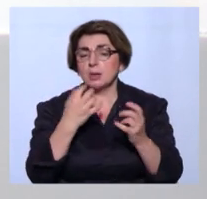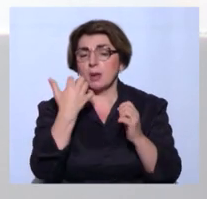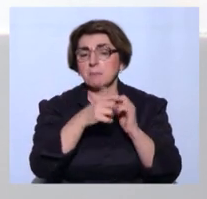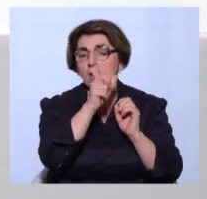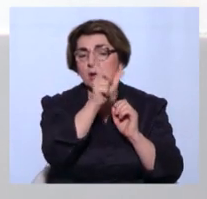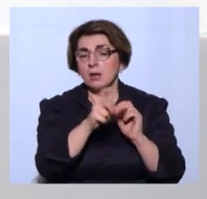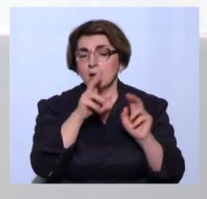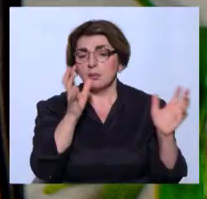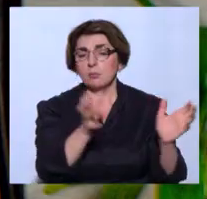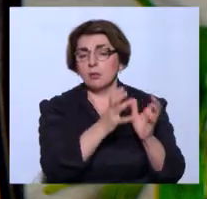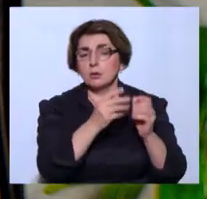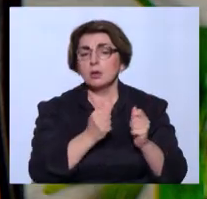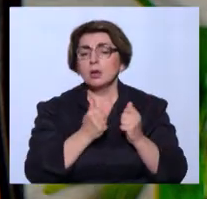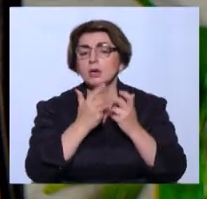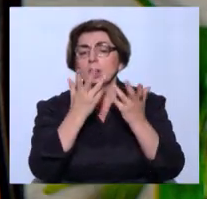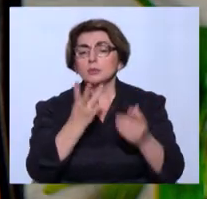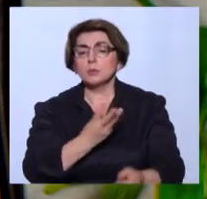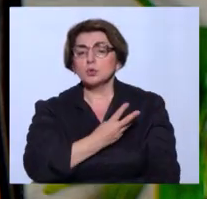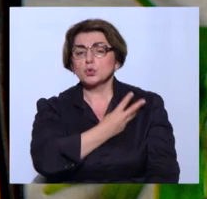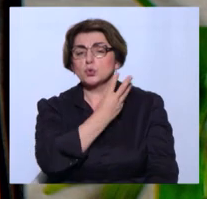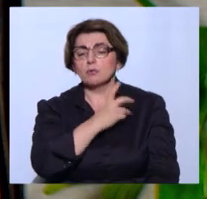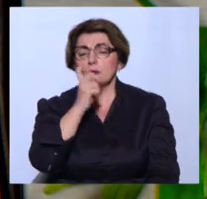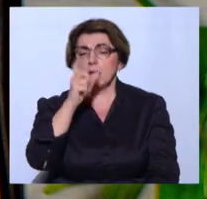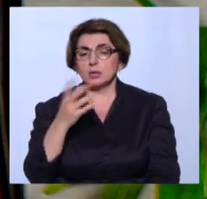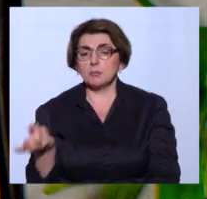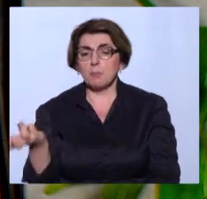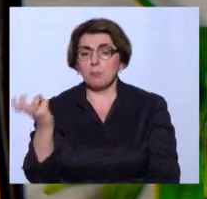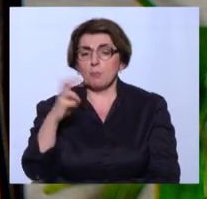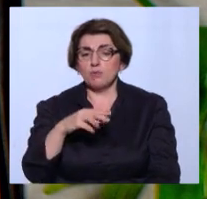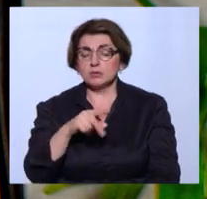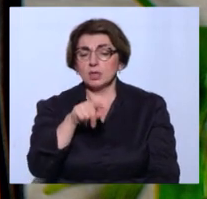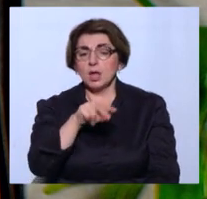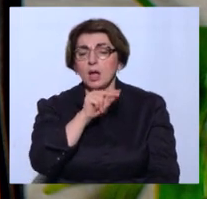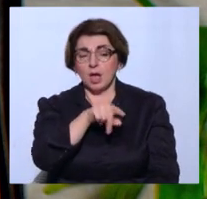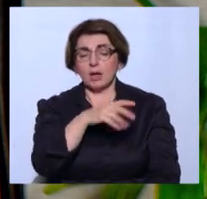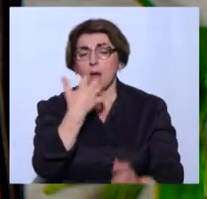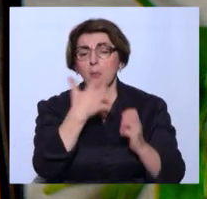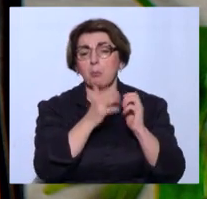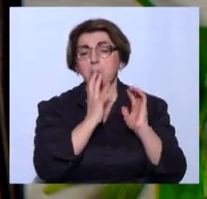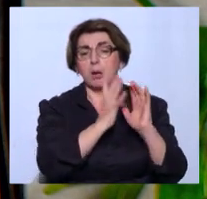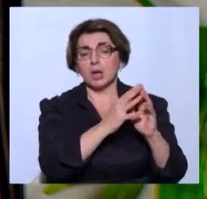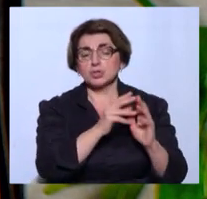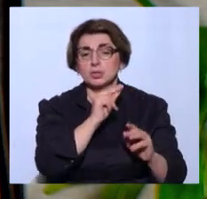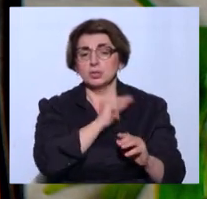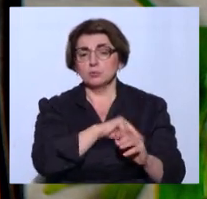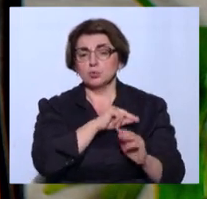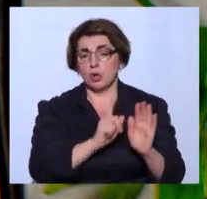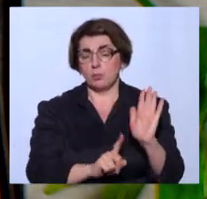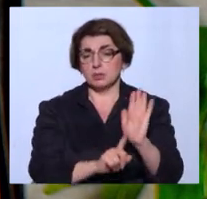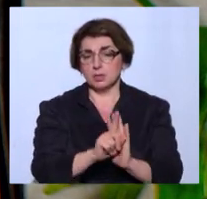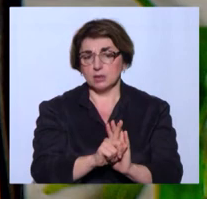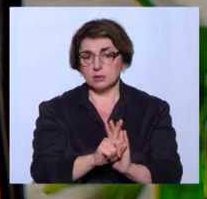ხანი, მართლაც რამდენიმე მსურველი გამოჩნდა, ვისაც უნდოდა, რომ ბაღში მებაღეობა